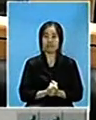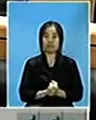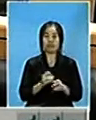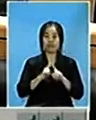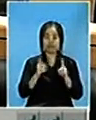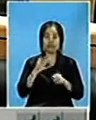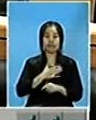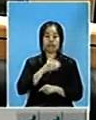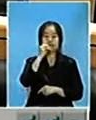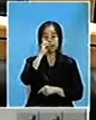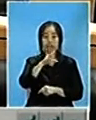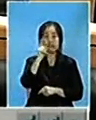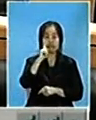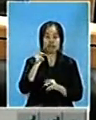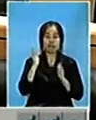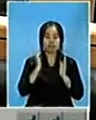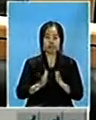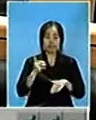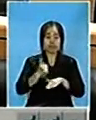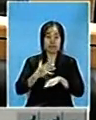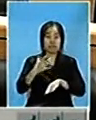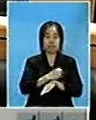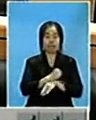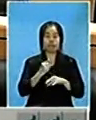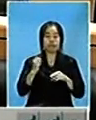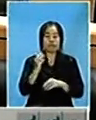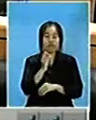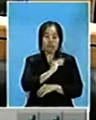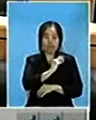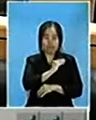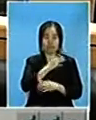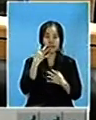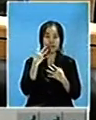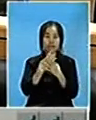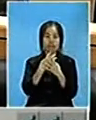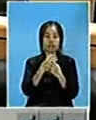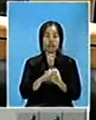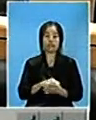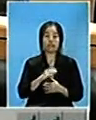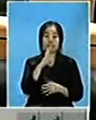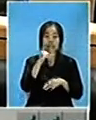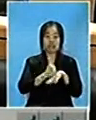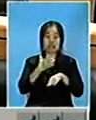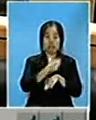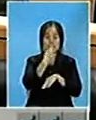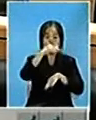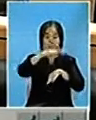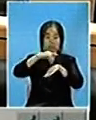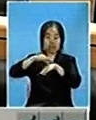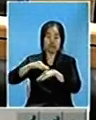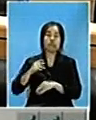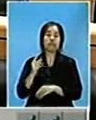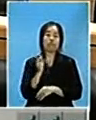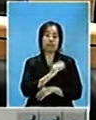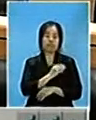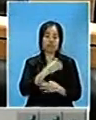ำว่านักการเมืองกลัวติดคุกเมื่อนักการเมืองยิ่งโตเท่าไหร่ยิ่งกลัวติดคุกเท่านั้นก็วิ่งพยายามวิ่ง